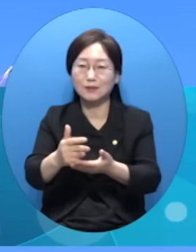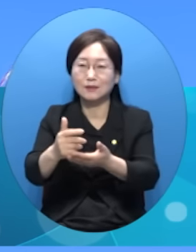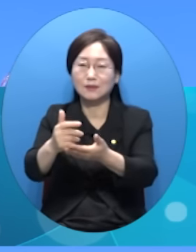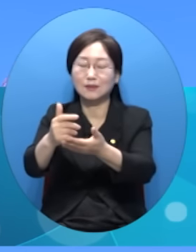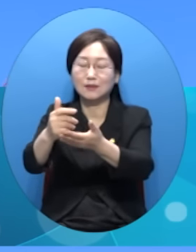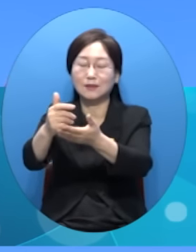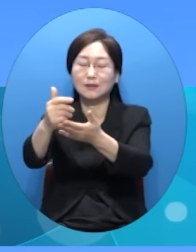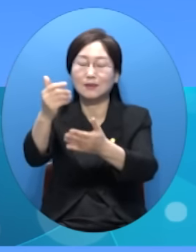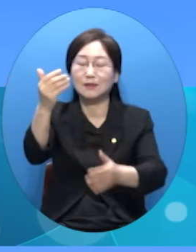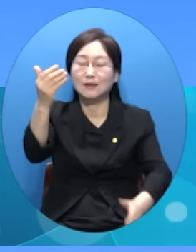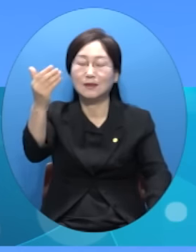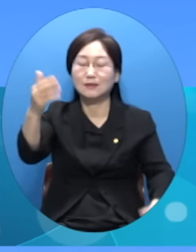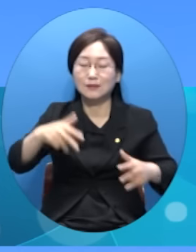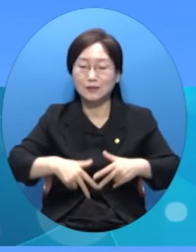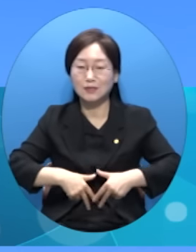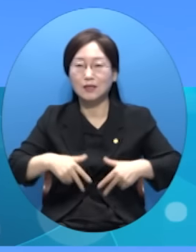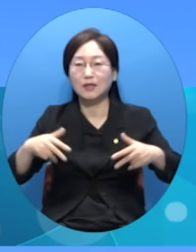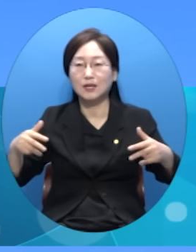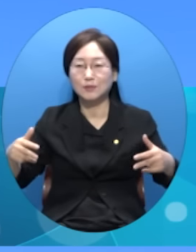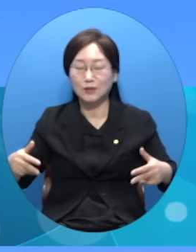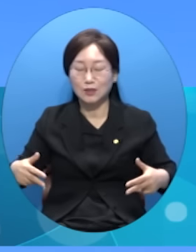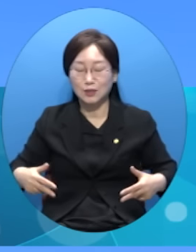주님의 그